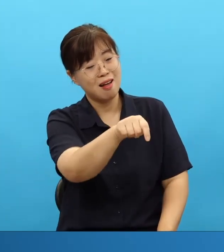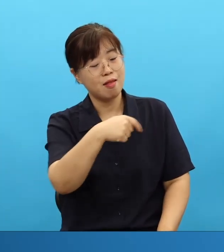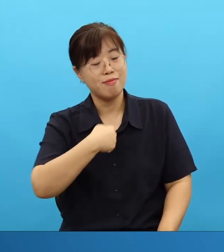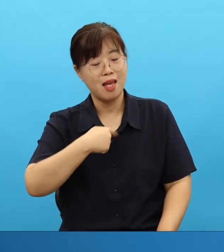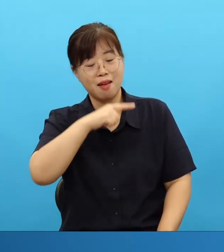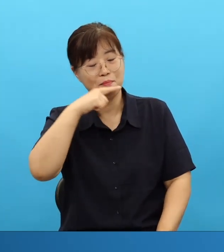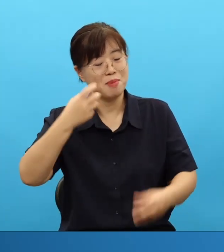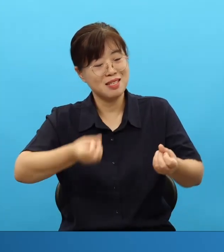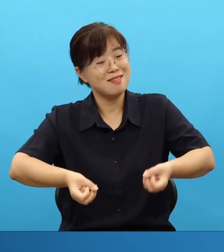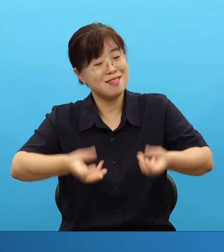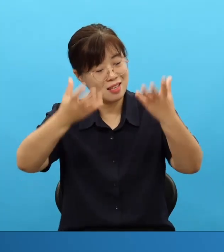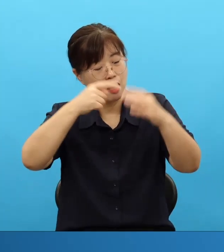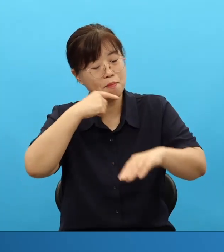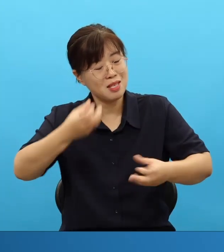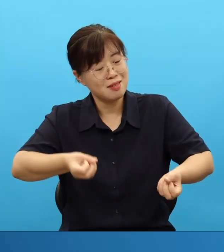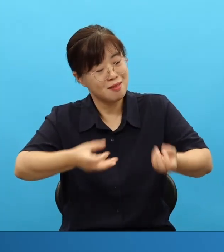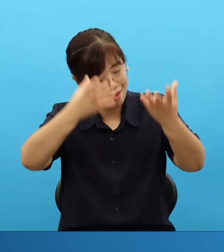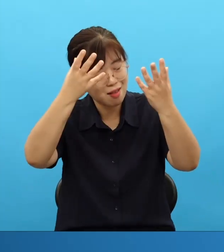하를